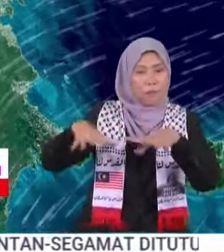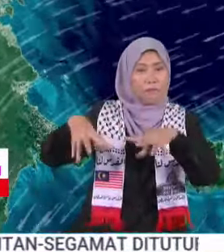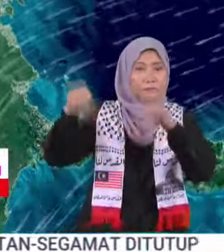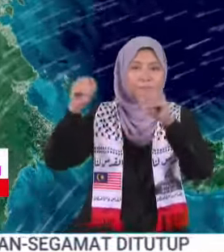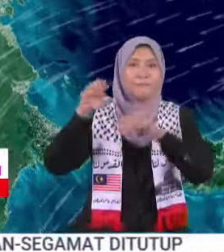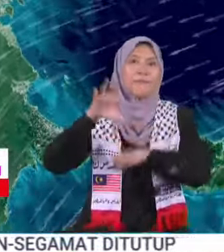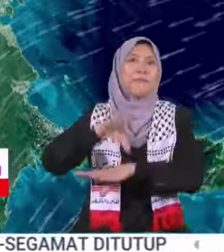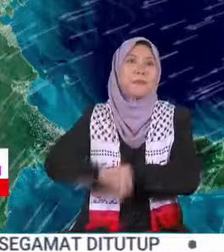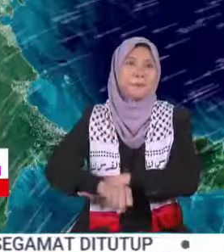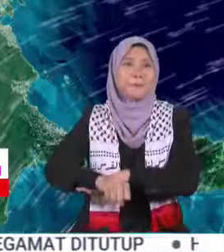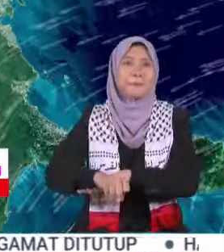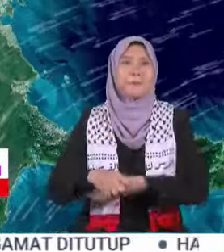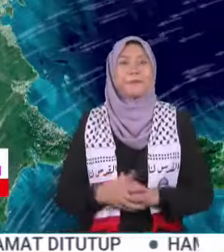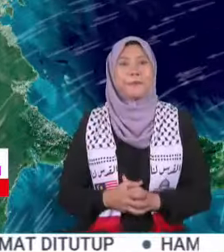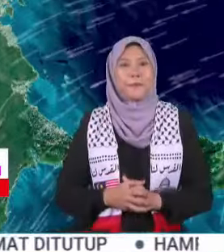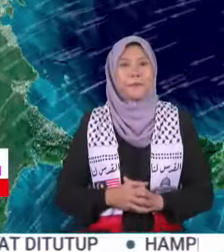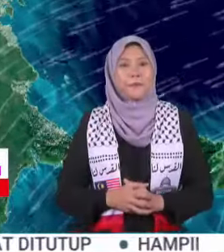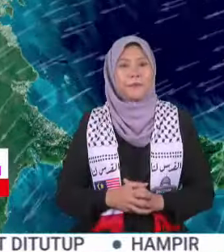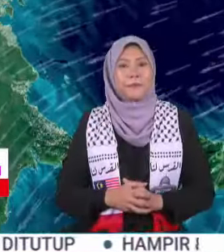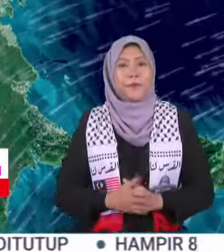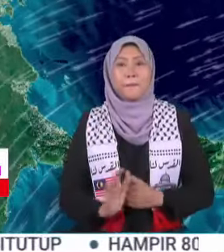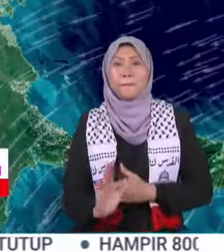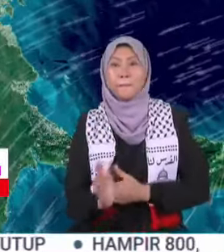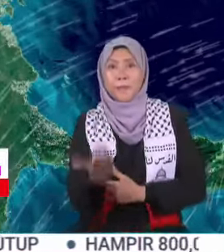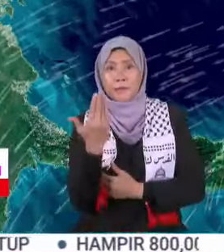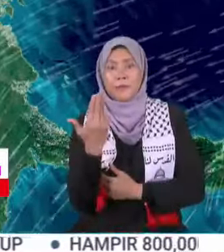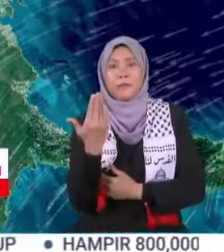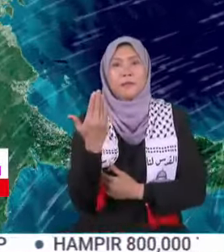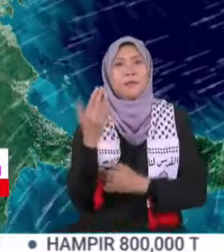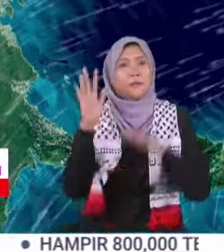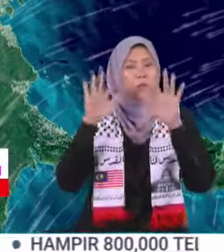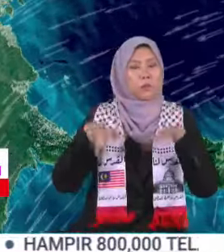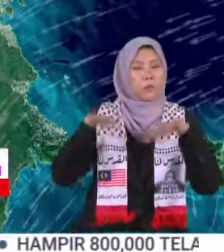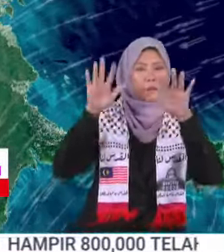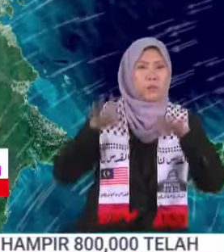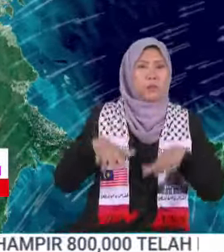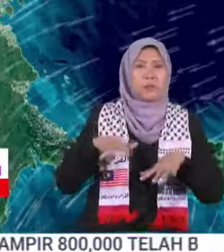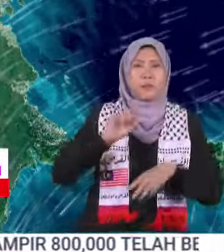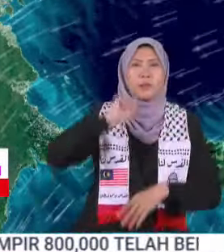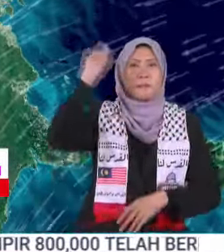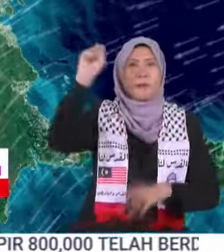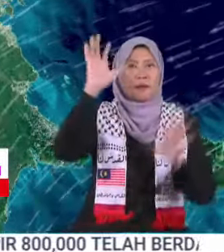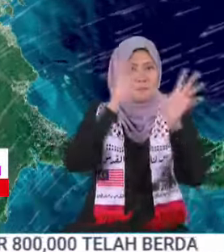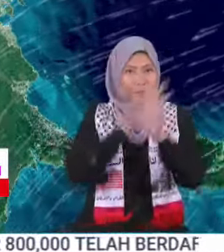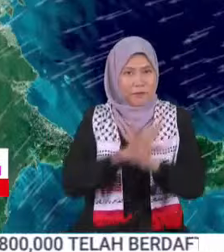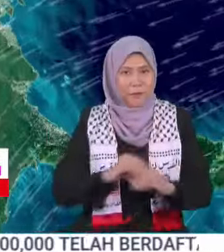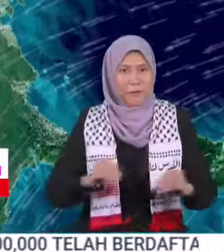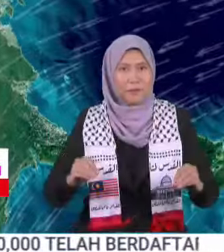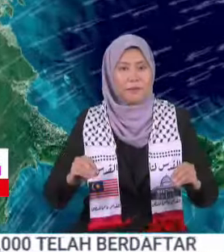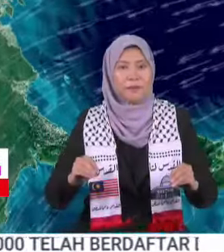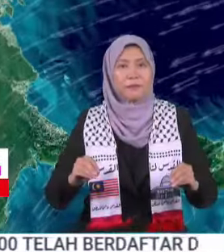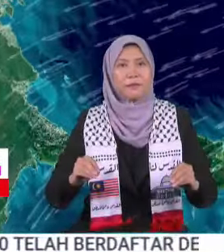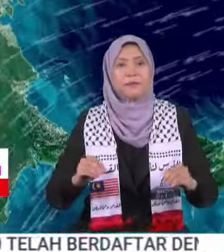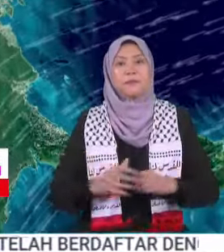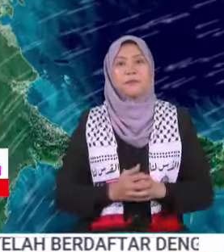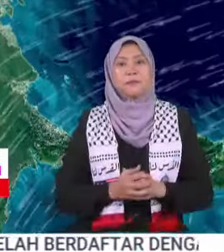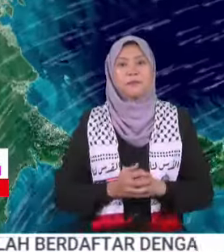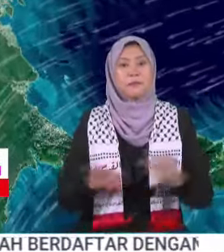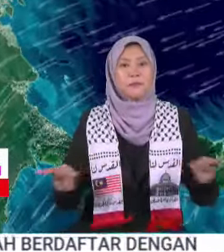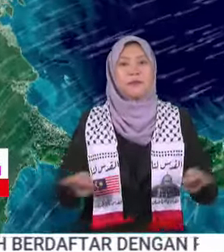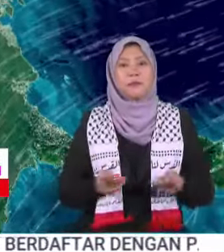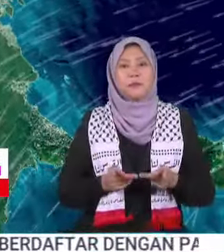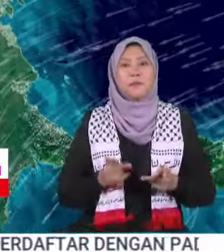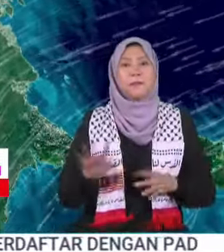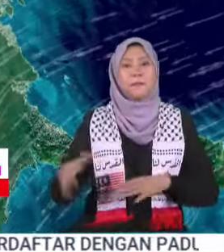pada awal malam seterusnya pula pada awal pagi nanti keadaan cuaca hujan di Sabah dan Sarawak dijangkakan akan lebih tertumpu di kawasan